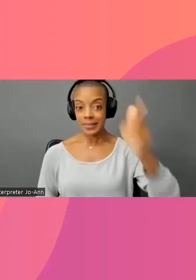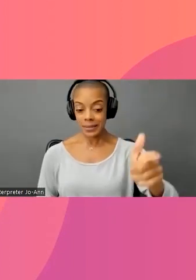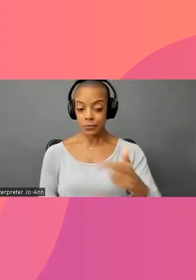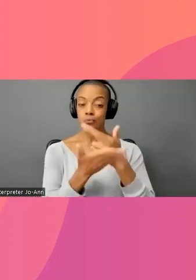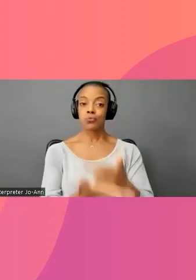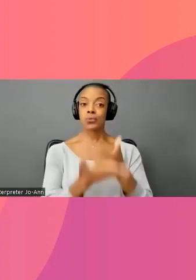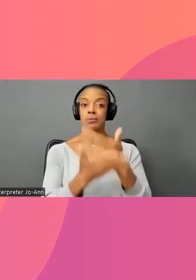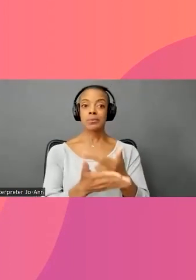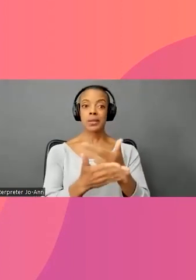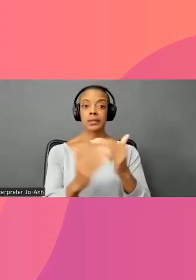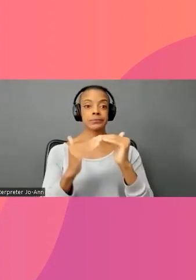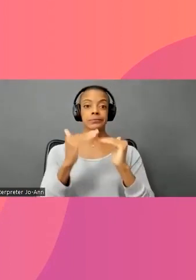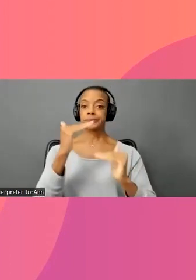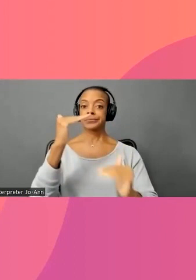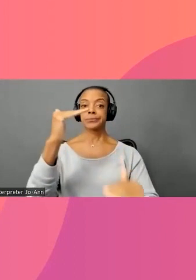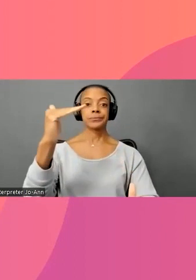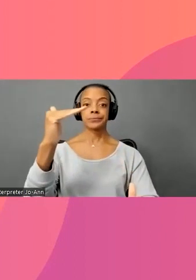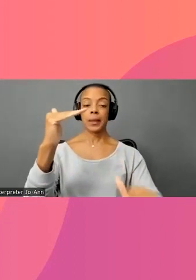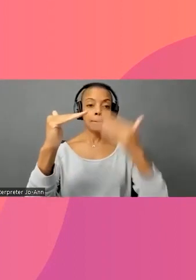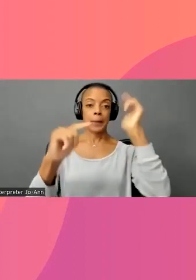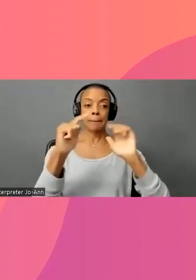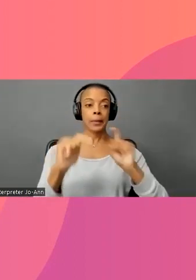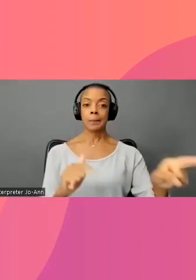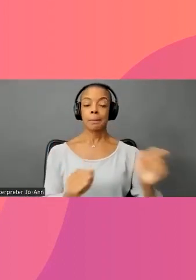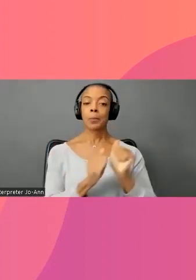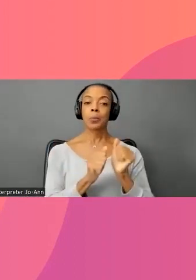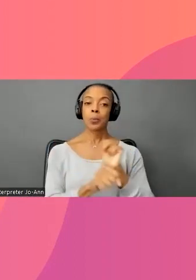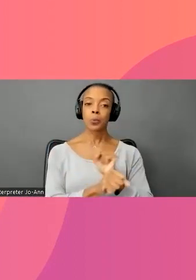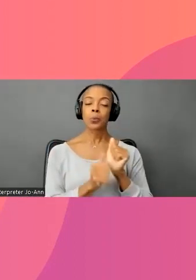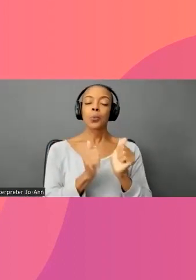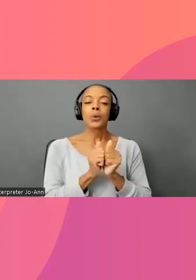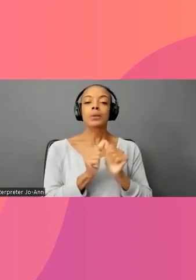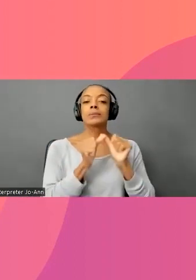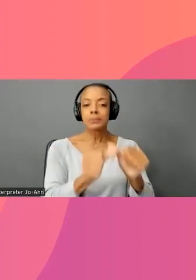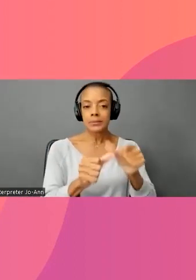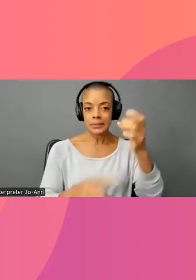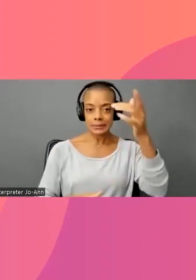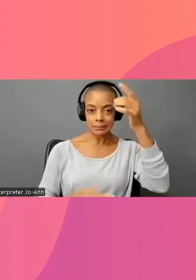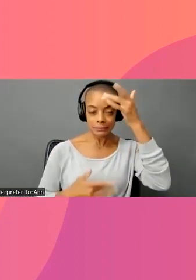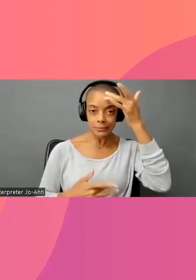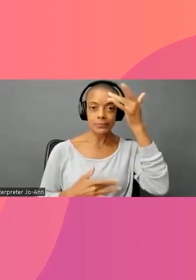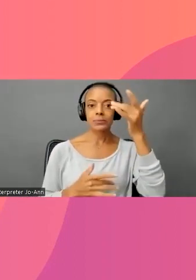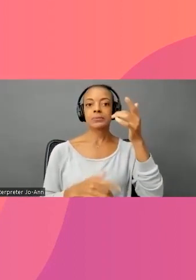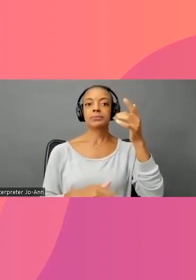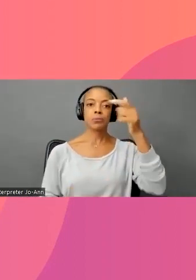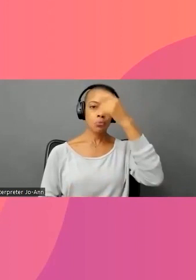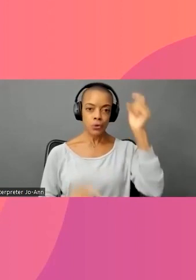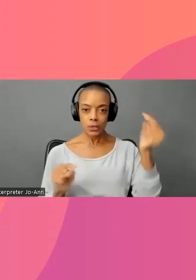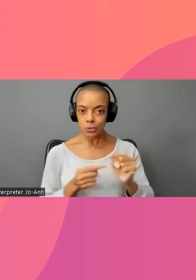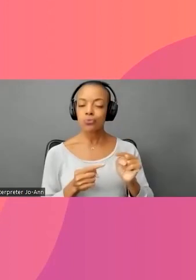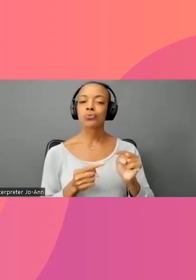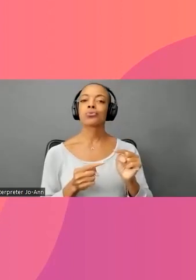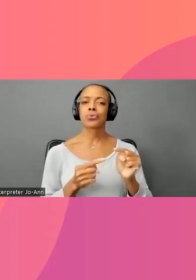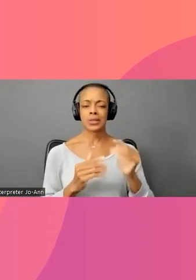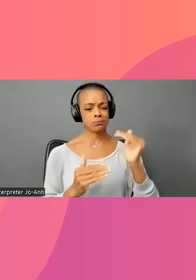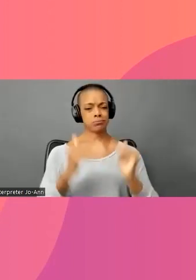par les services. Plusieurs années plus tard, les personnes noires ayant un TC ont des besoins non comblés